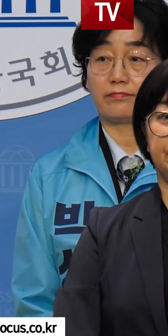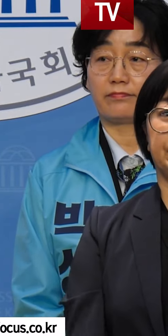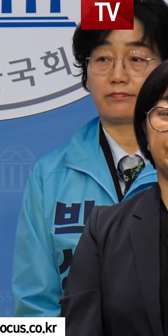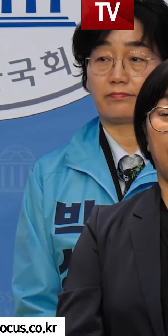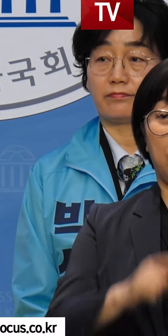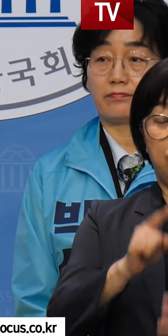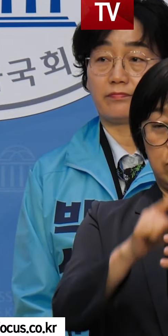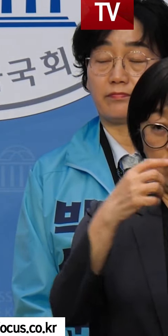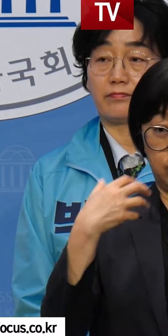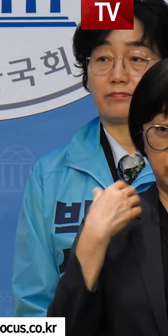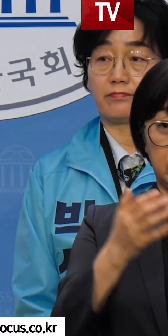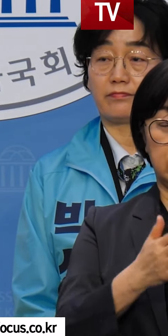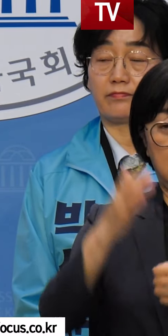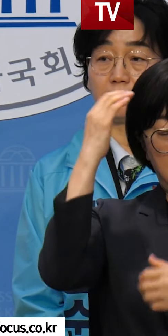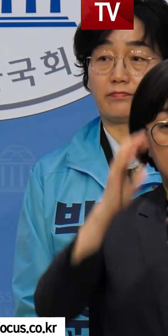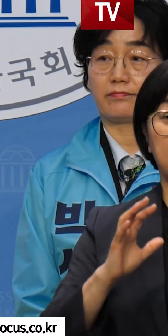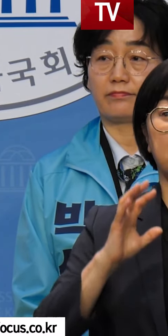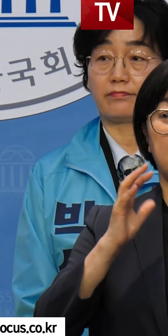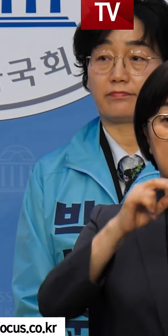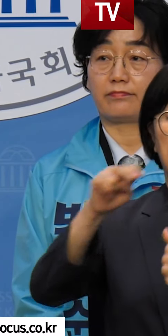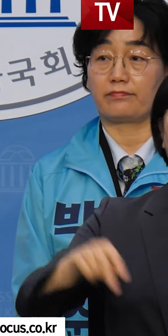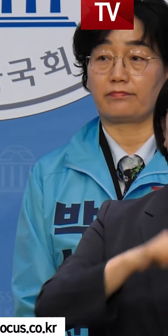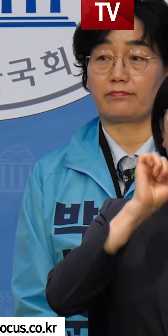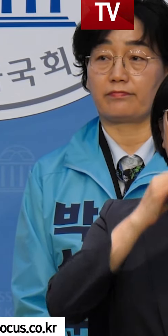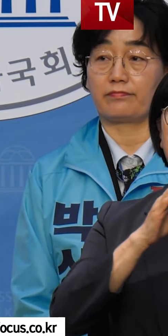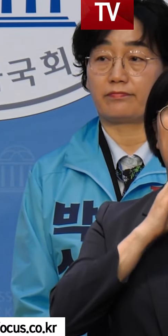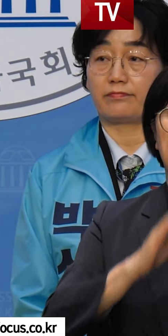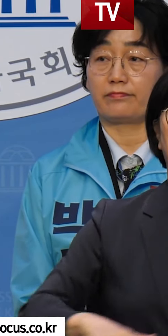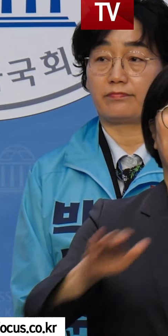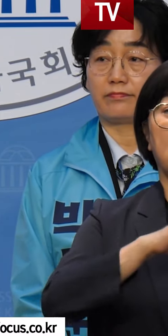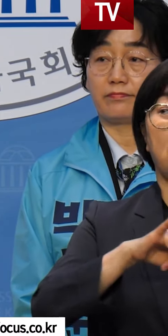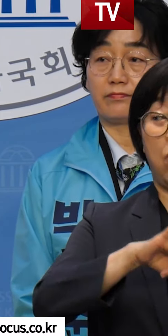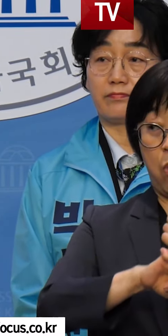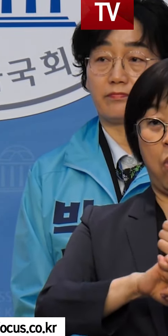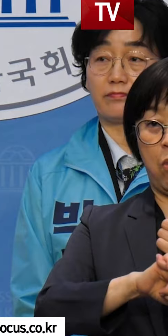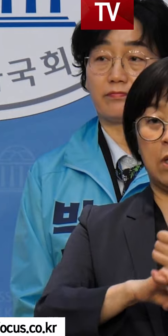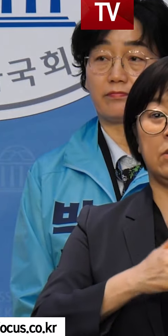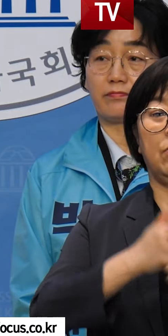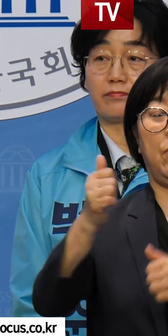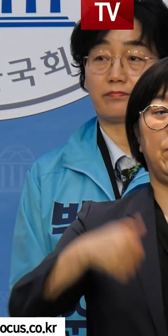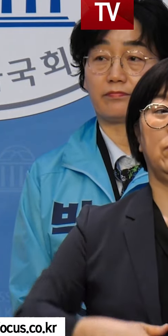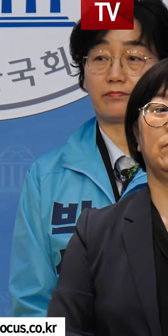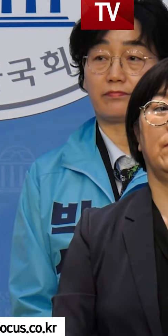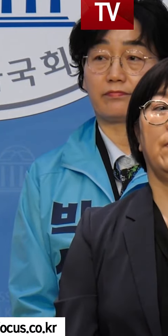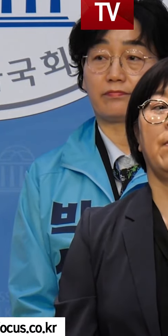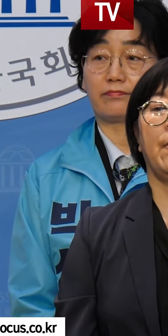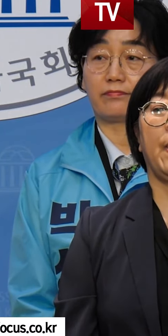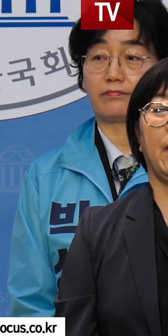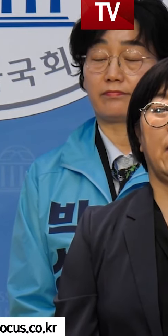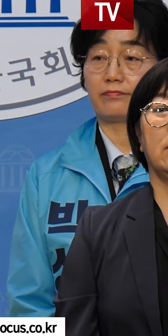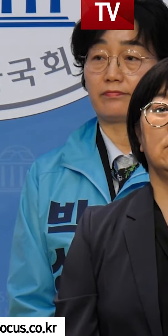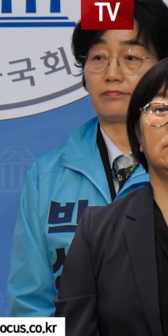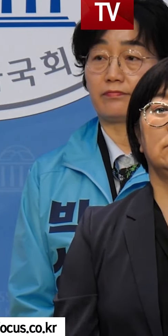윤석열 정권 하에서 대한민국의 상황이 어렵지만 우리는 반드시 극복해낼 수 있습니다.